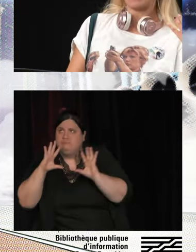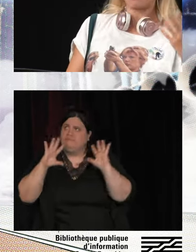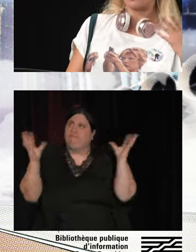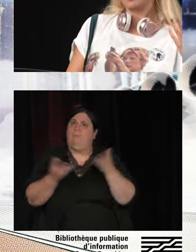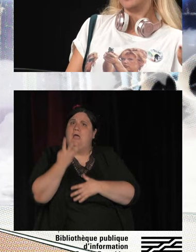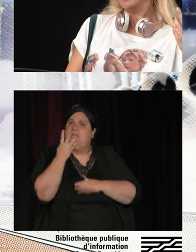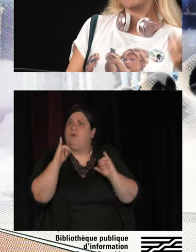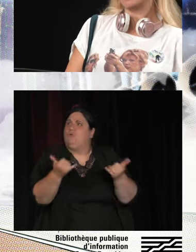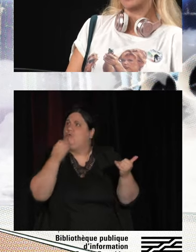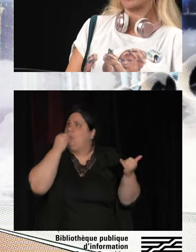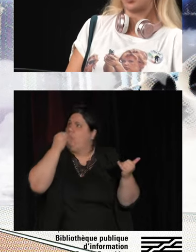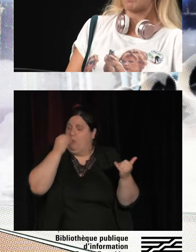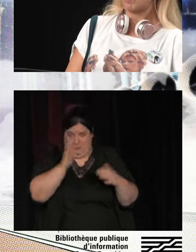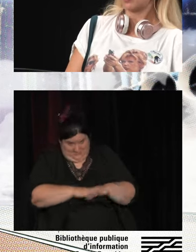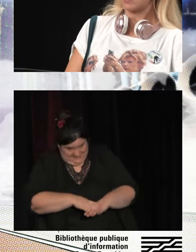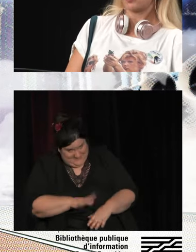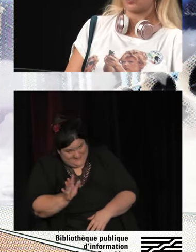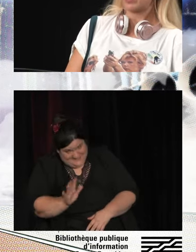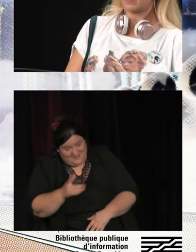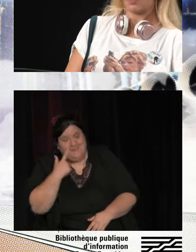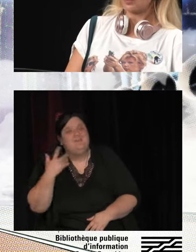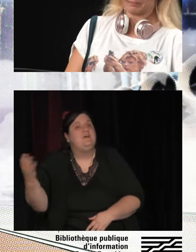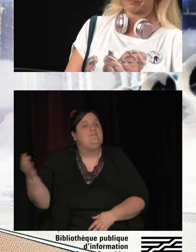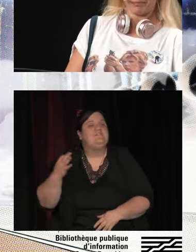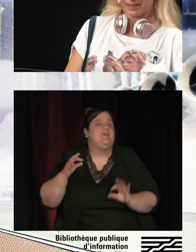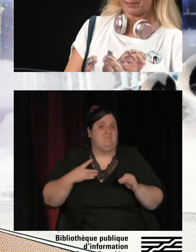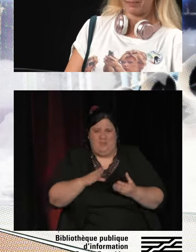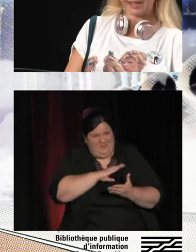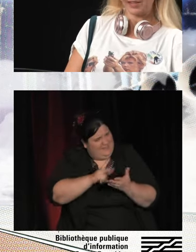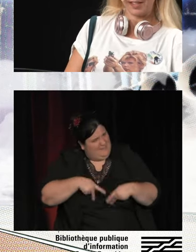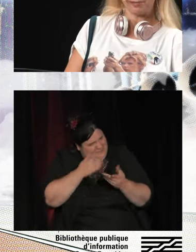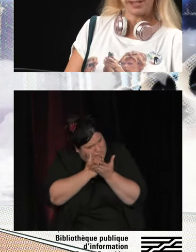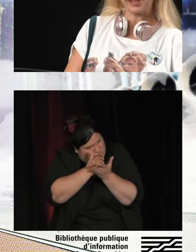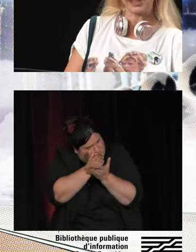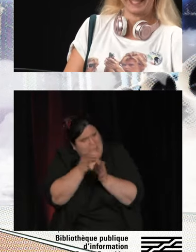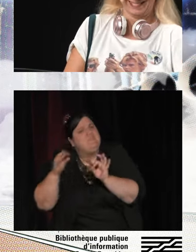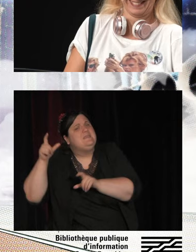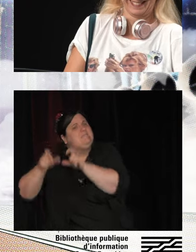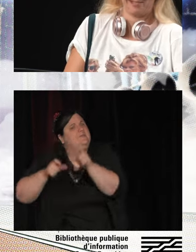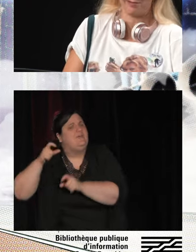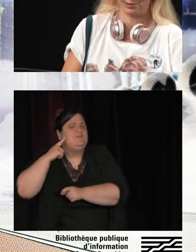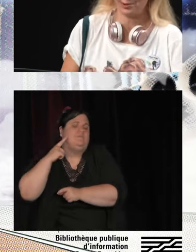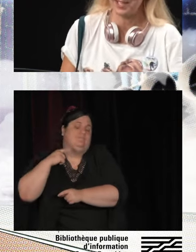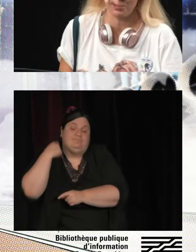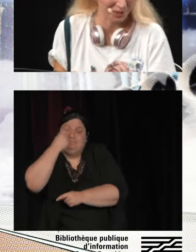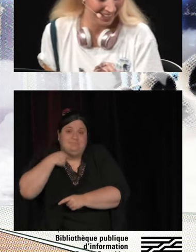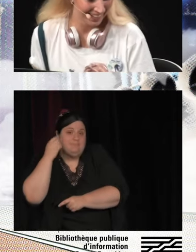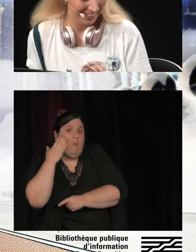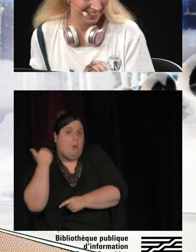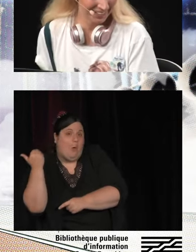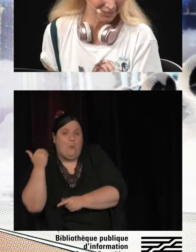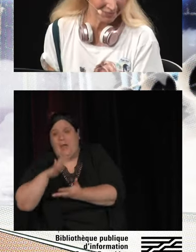Bon, on m'a dit avance dans la vie comme un mec blanc de 40 ans du CAC 40, mais des fois faut doser